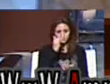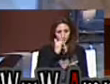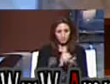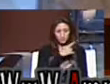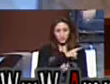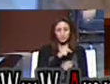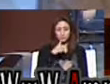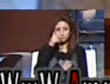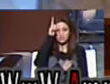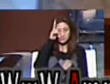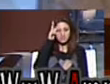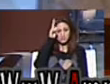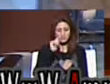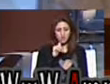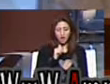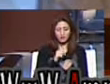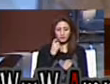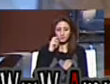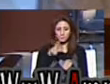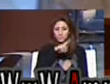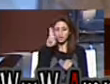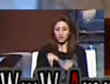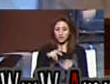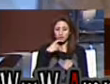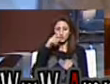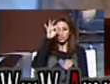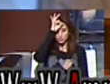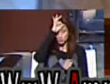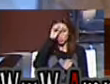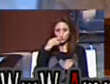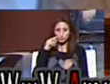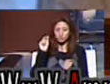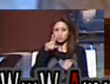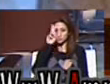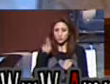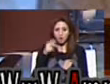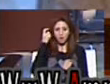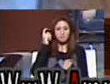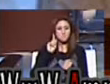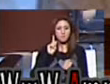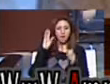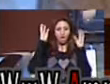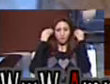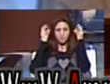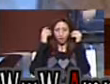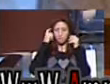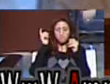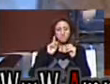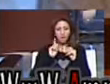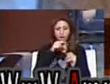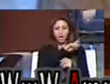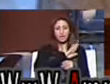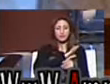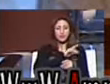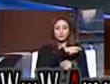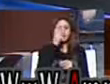ايضا سألنا القوى الشرطة من الصبح، لان الشرطة ليس لديها اي معلومات عن هذه